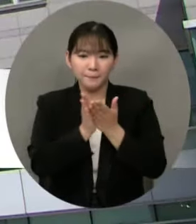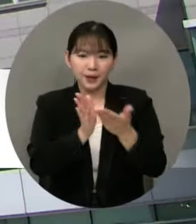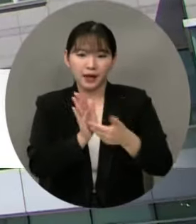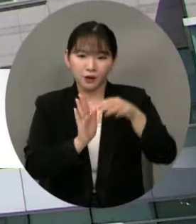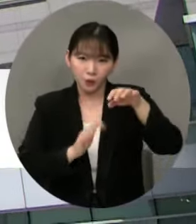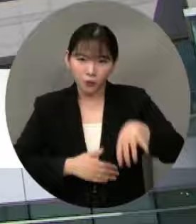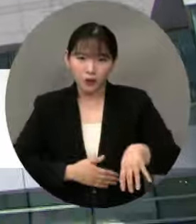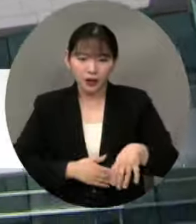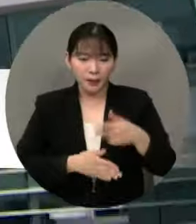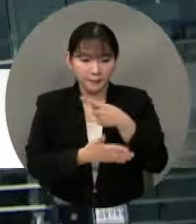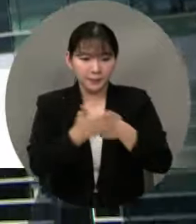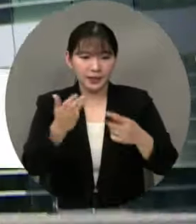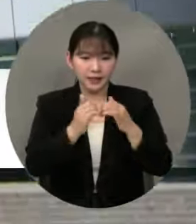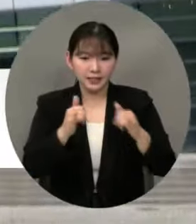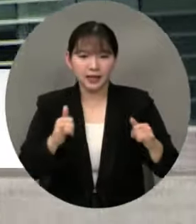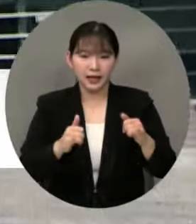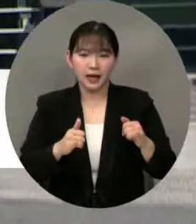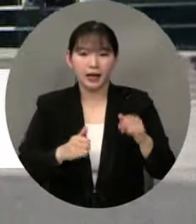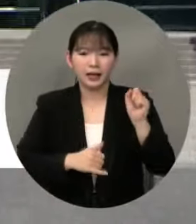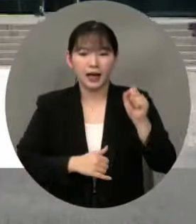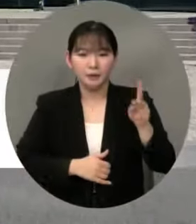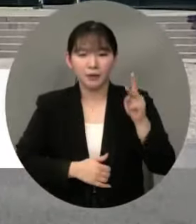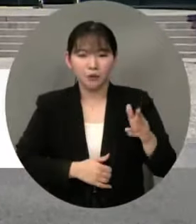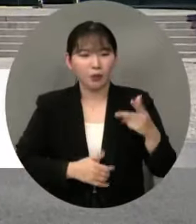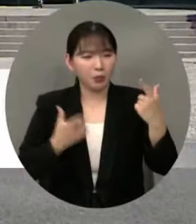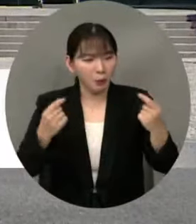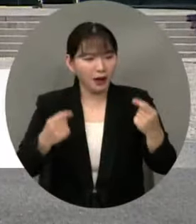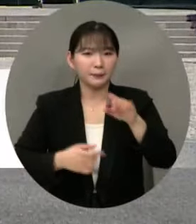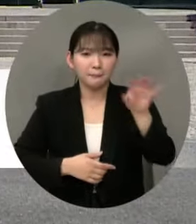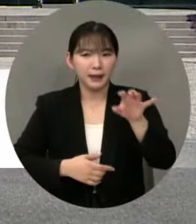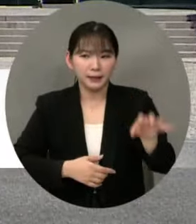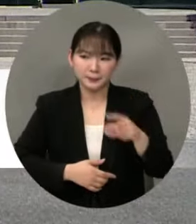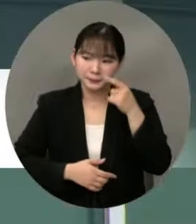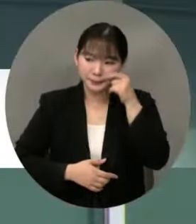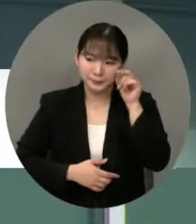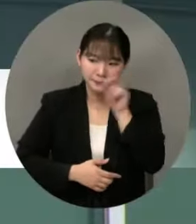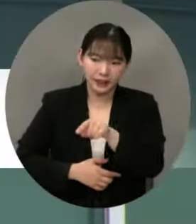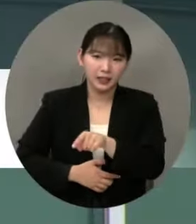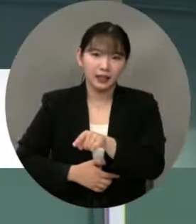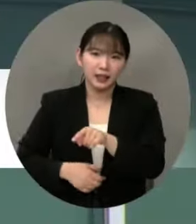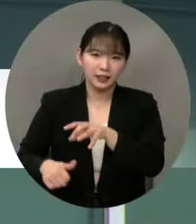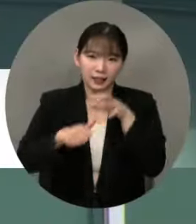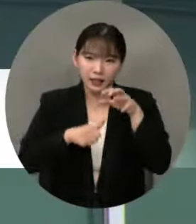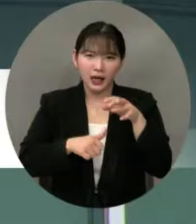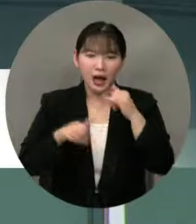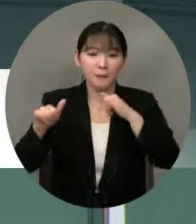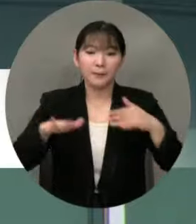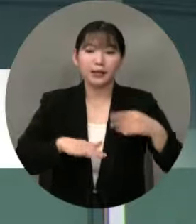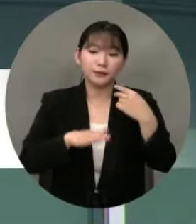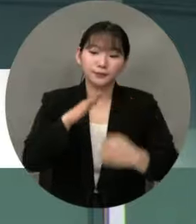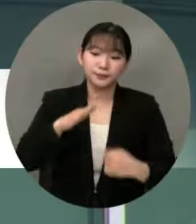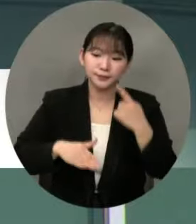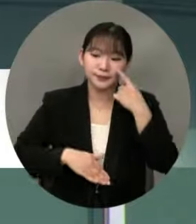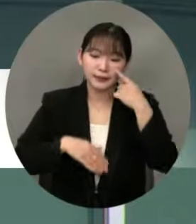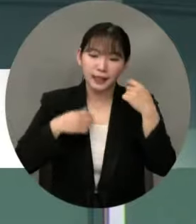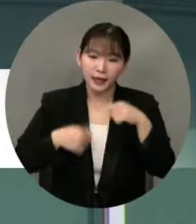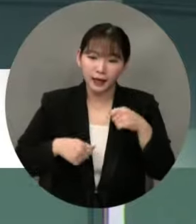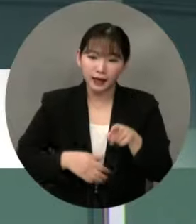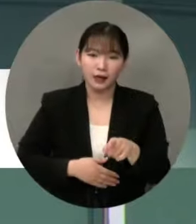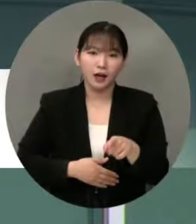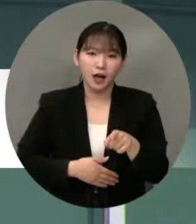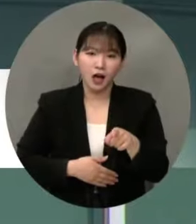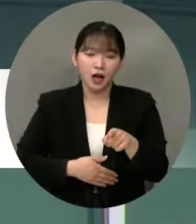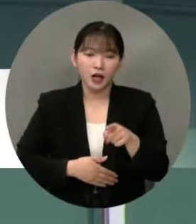선착장에서 피해자가 예상되는 패턴으로만 가위바위보를 하는 점을 악용해 바다 한에 진